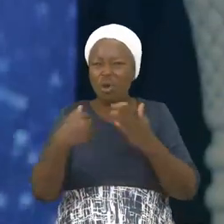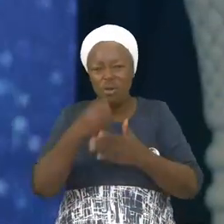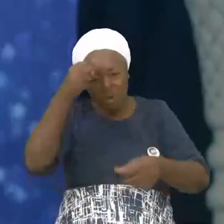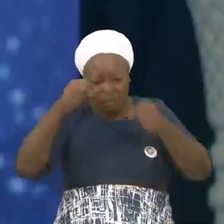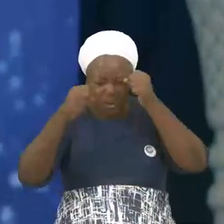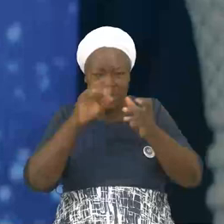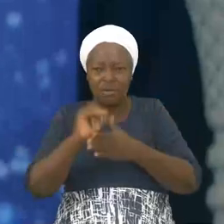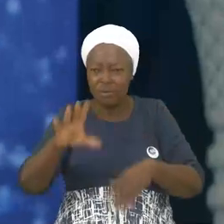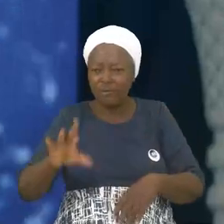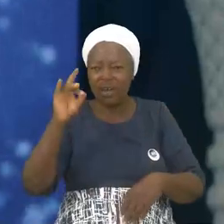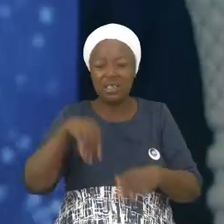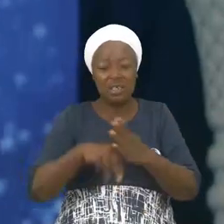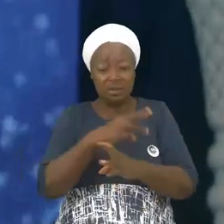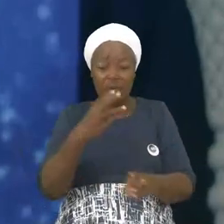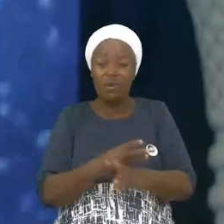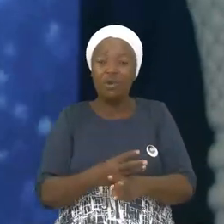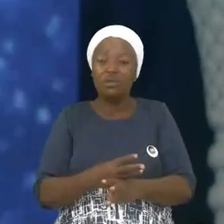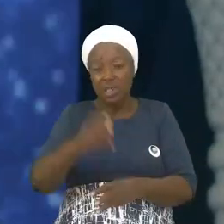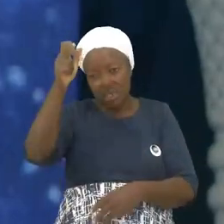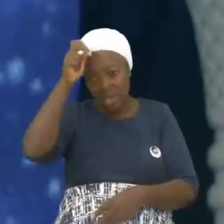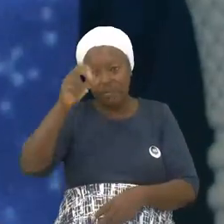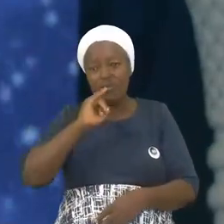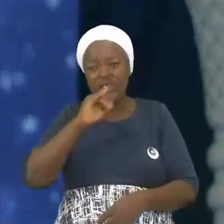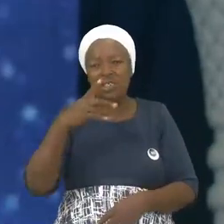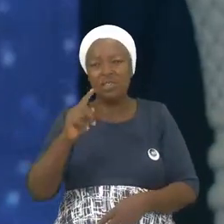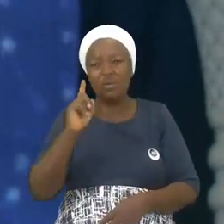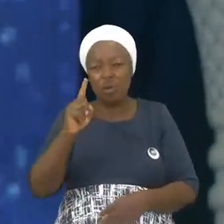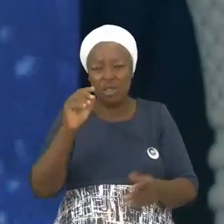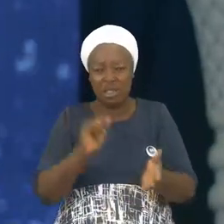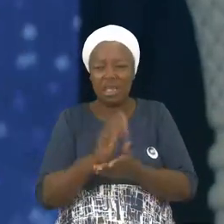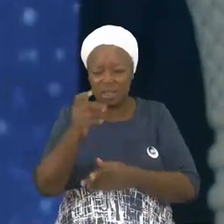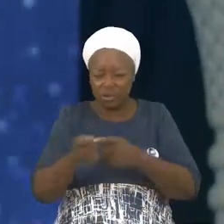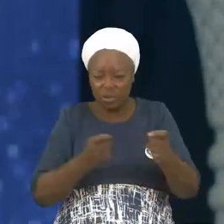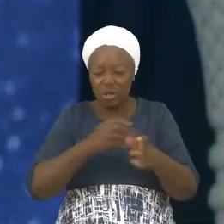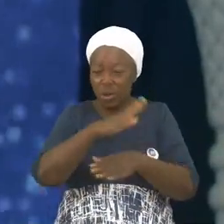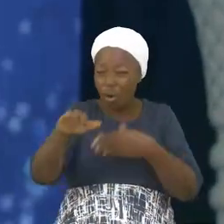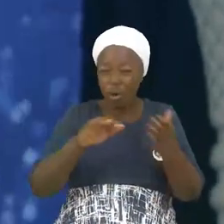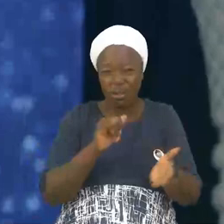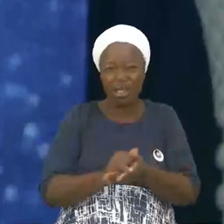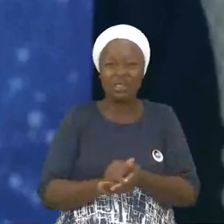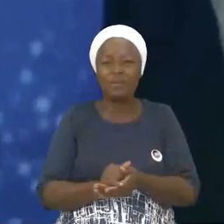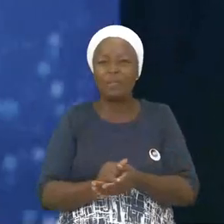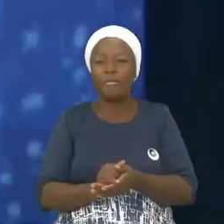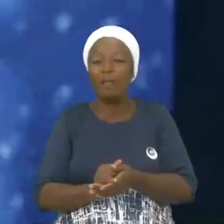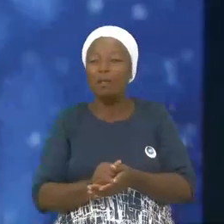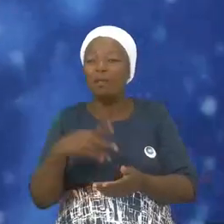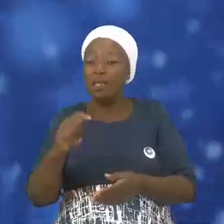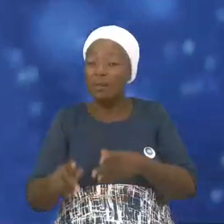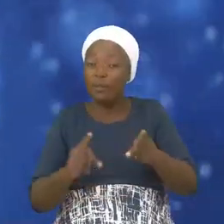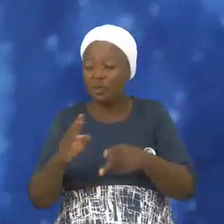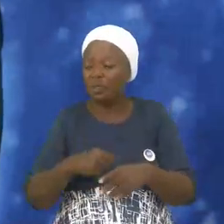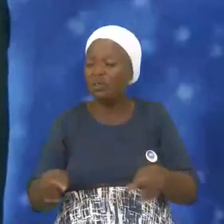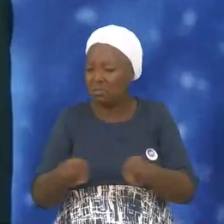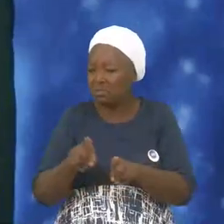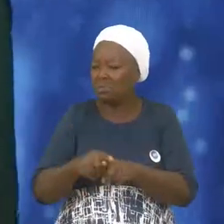qui gère ça. La cupidité que nous voyons, la gourmandise que nous voyons dans le monde, il en est le prince du